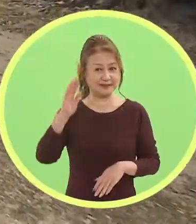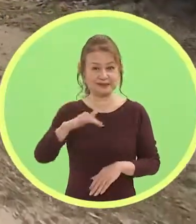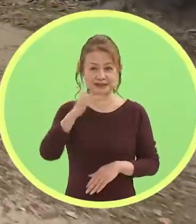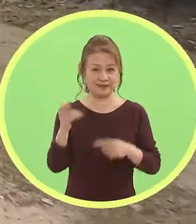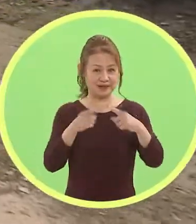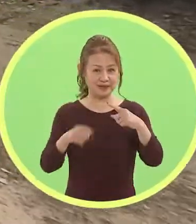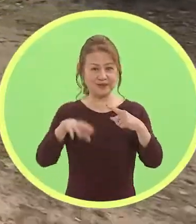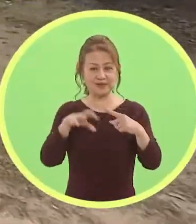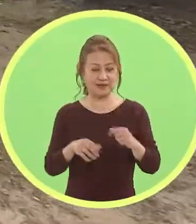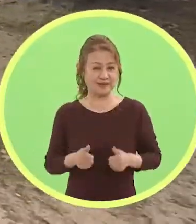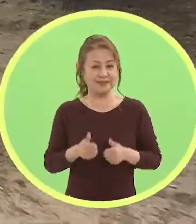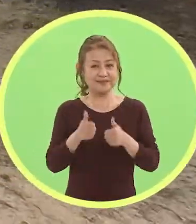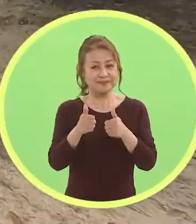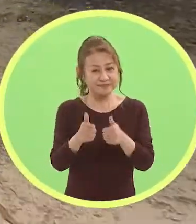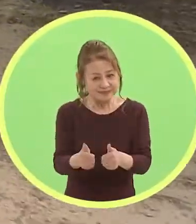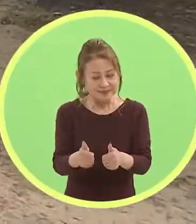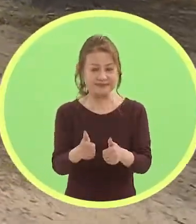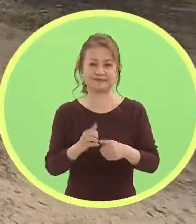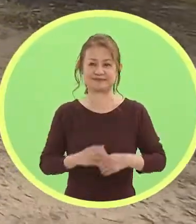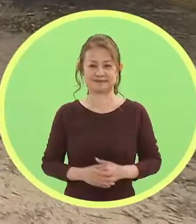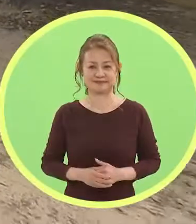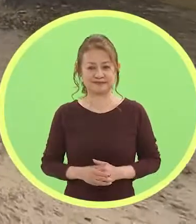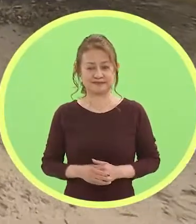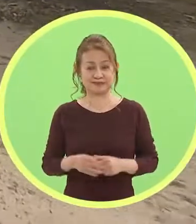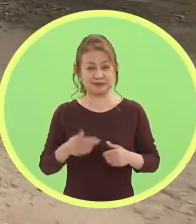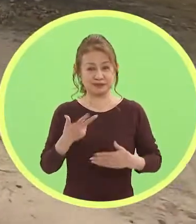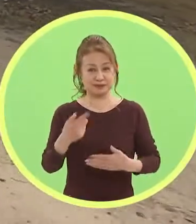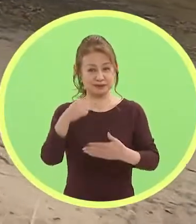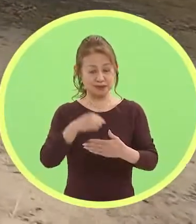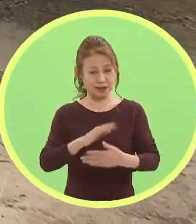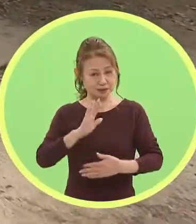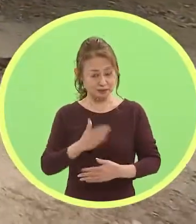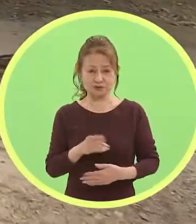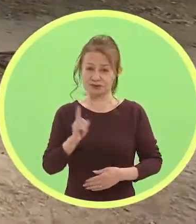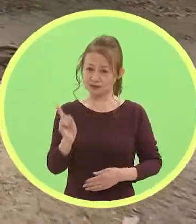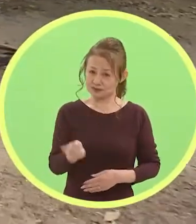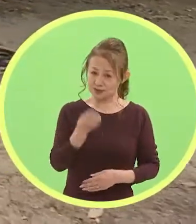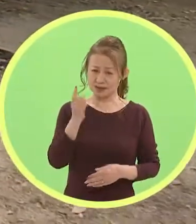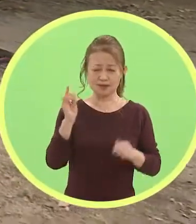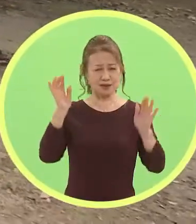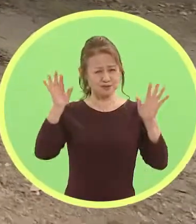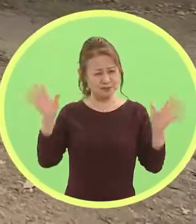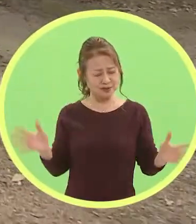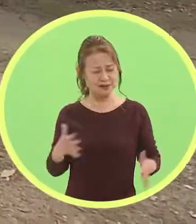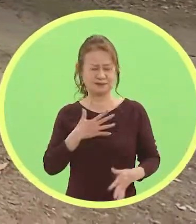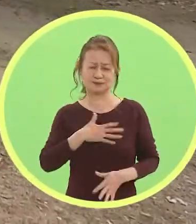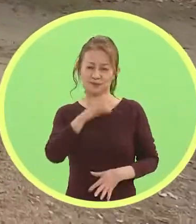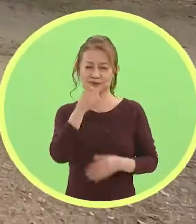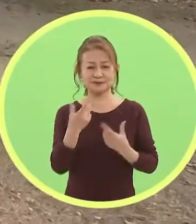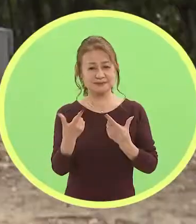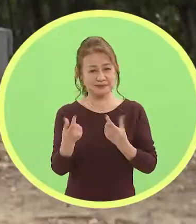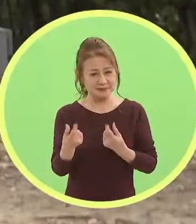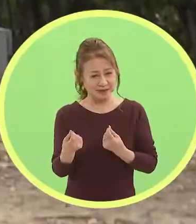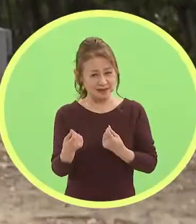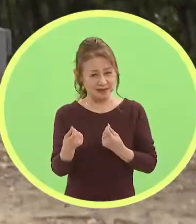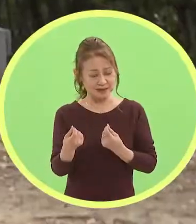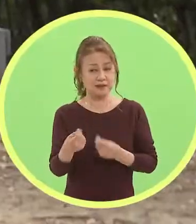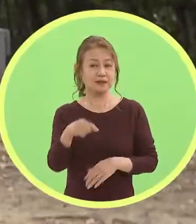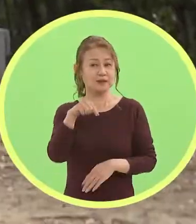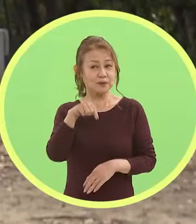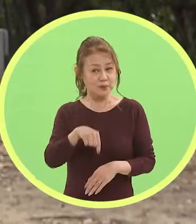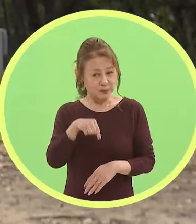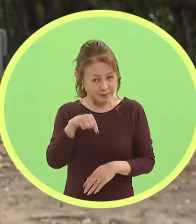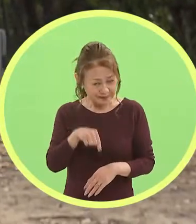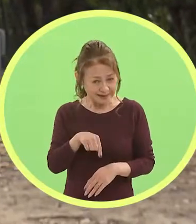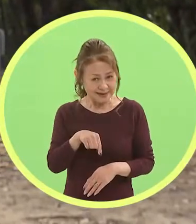今日はですね、肘山公園にやってきました。市内なのに自然豊かで気持ちいいですね。実はです